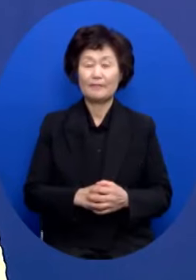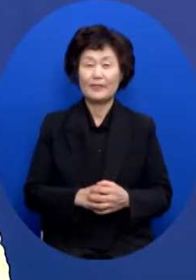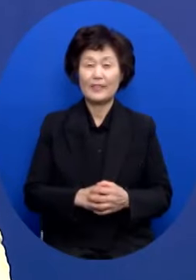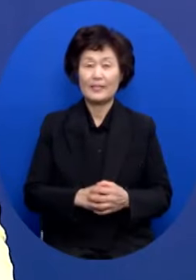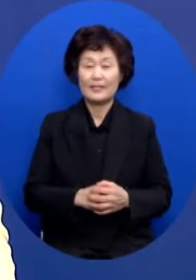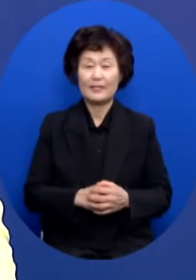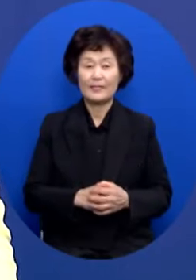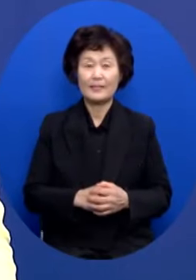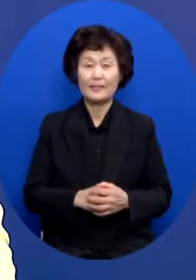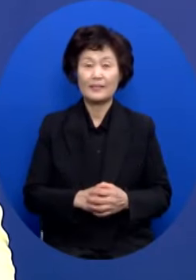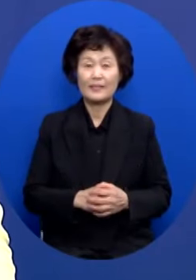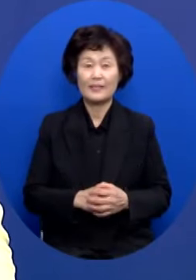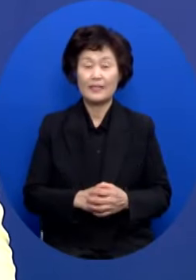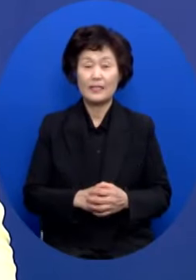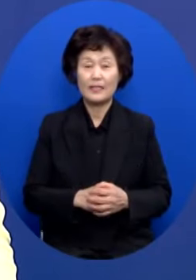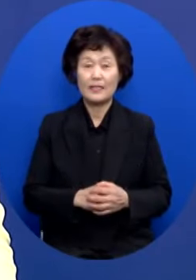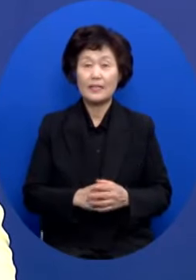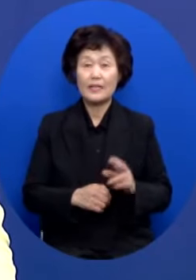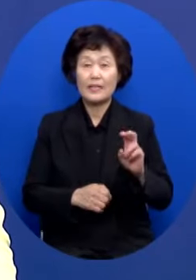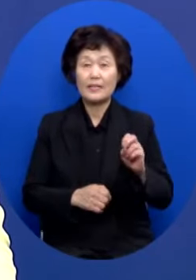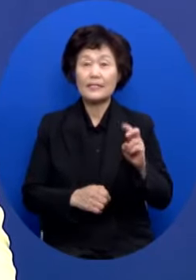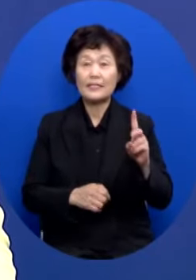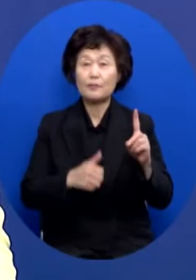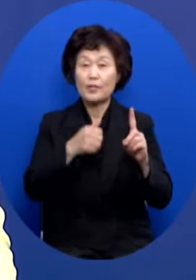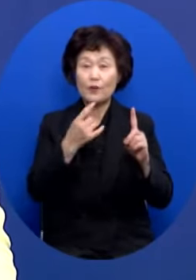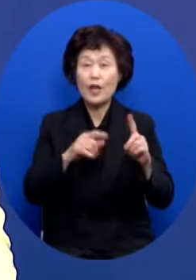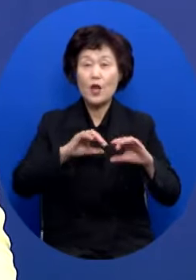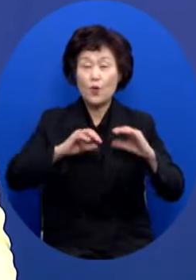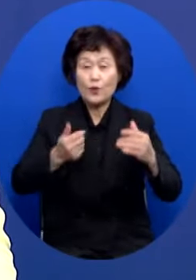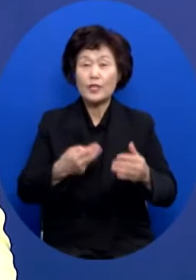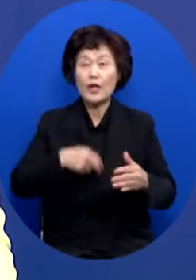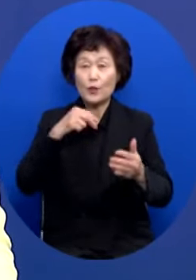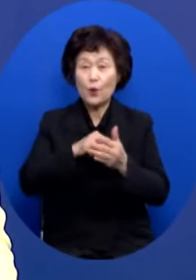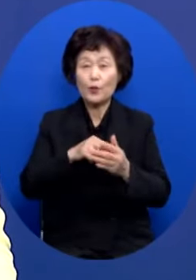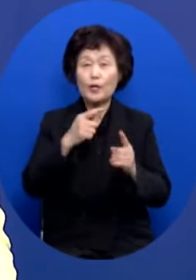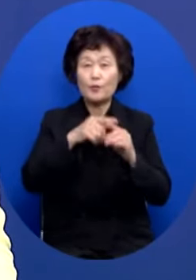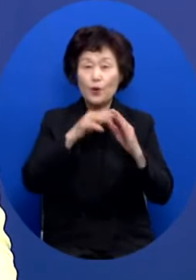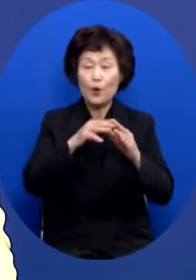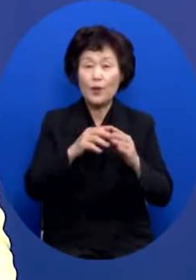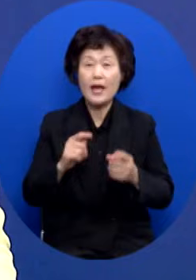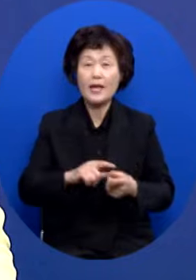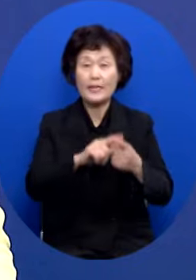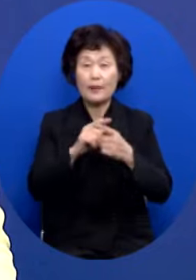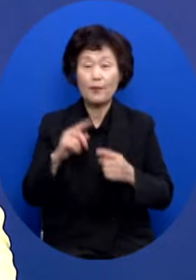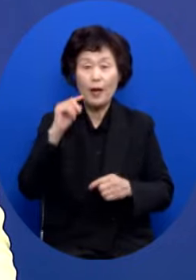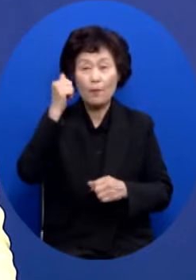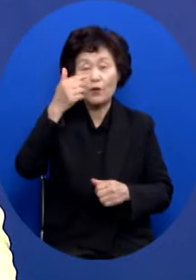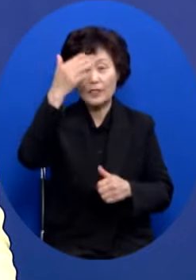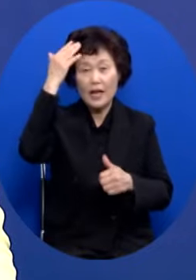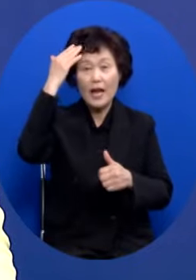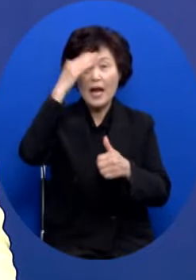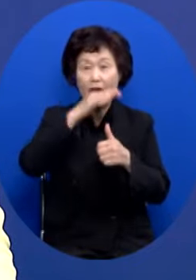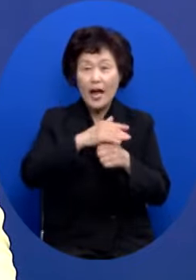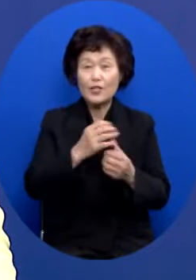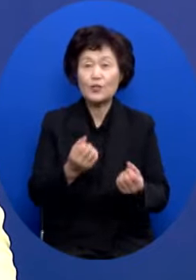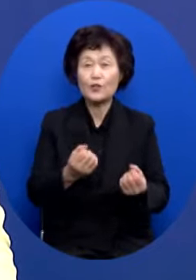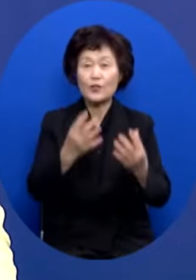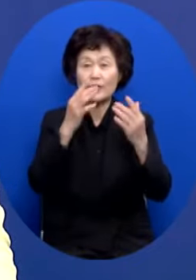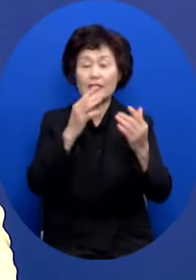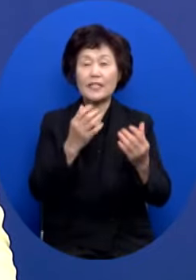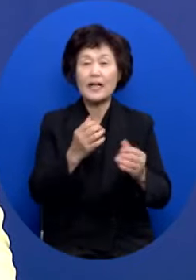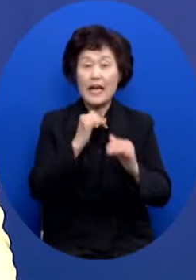이어서 다음 뉴스입니다. 제21회 국제독립교회연합회 목사 안수식과 웨이크 어워드 시상식이 1일